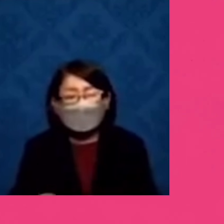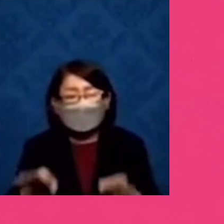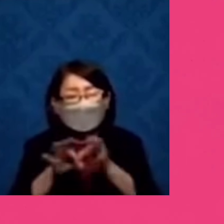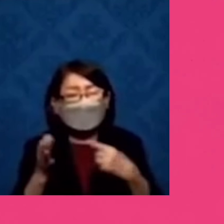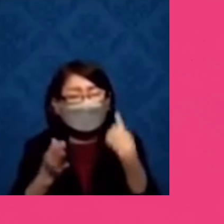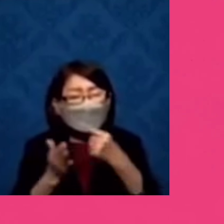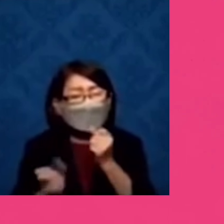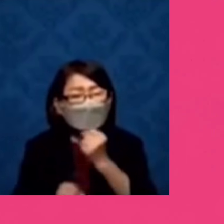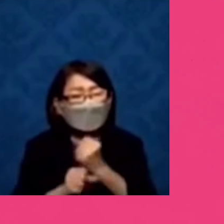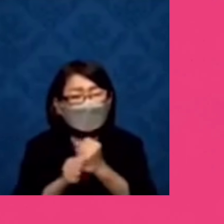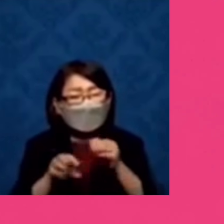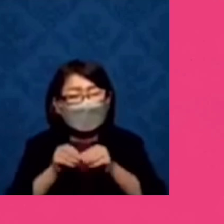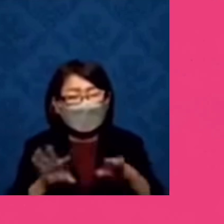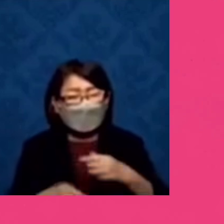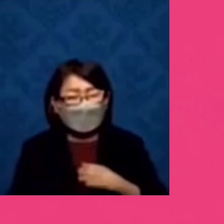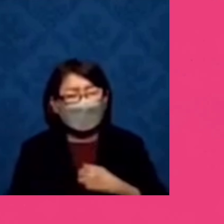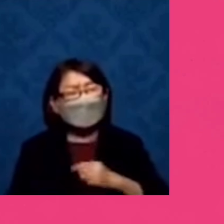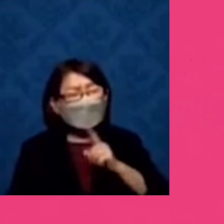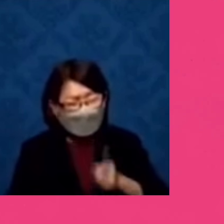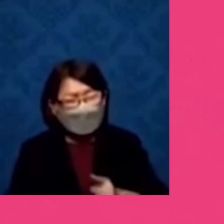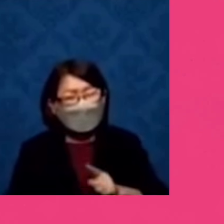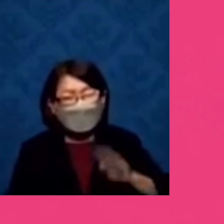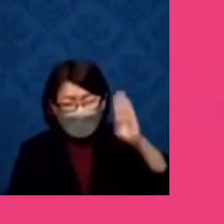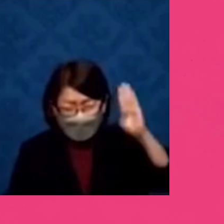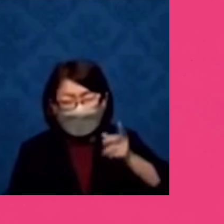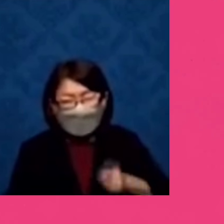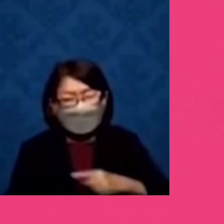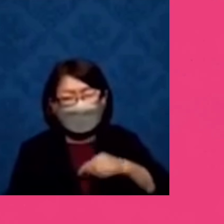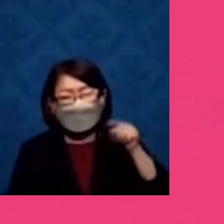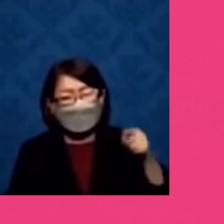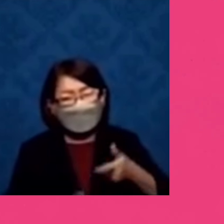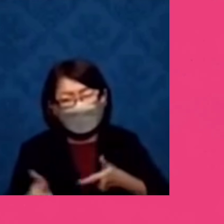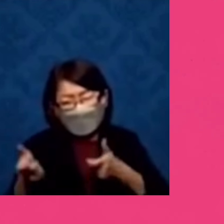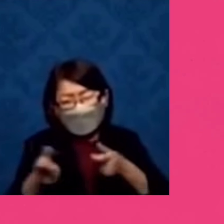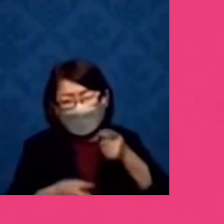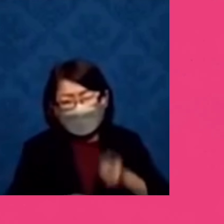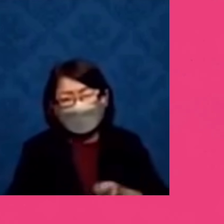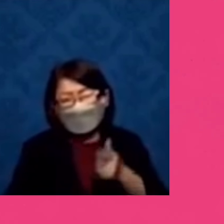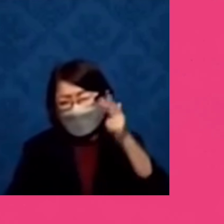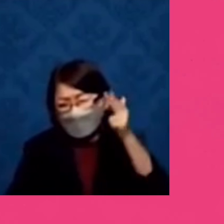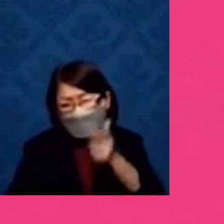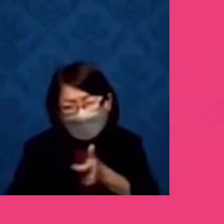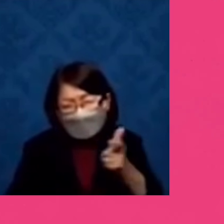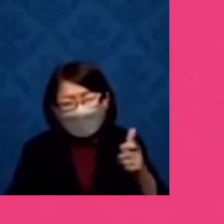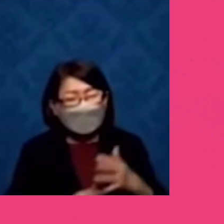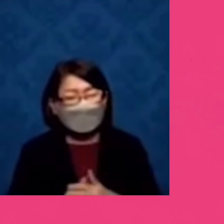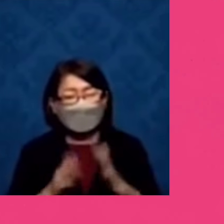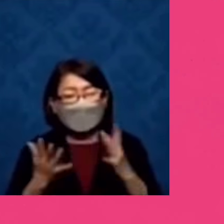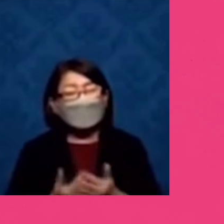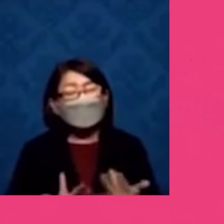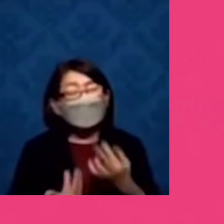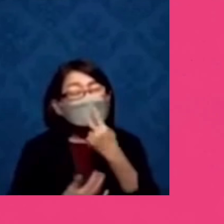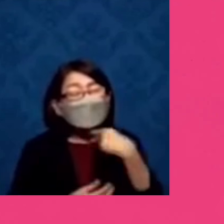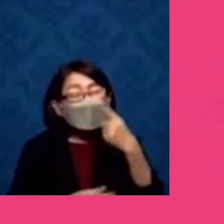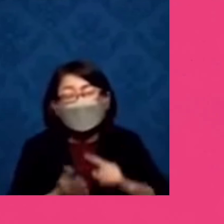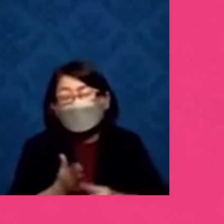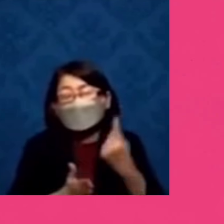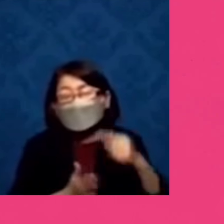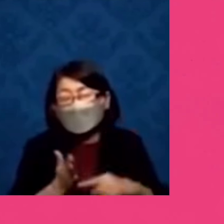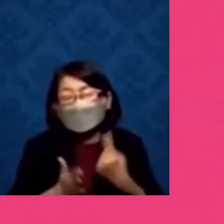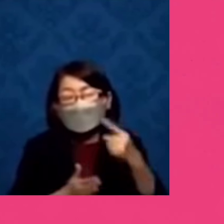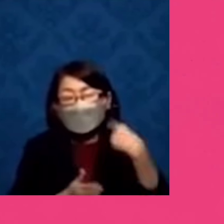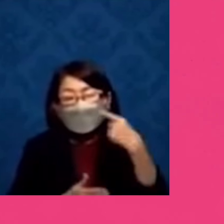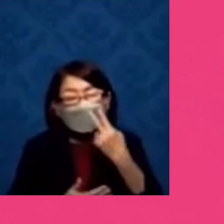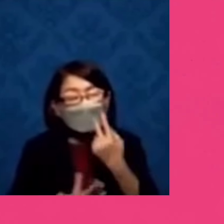นยันว่าไม่ได้มีการสั่งการใช้จริงทั้งสิ้นนะครับก็คอยดูต่อไปนะครับว่าใครจะทำให้เริ่มเกิดขึ้นอันนี้ขึ้นมาก่อนขึ้น